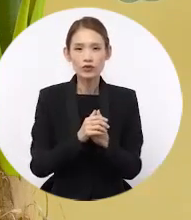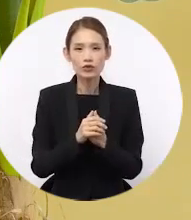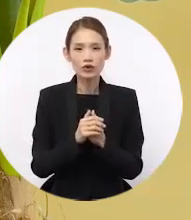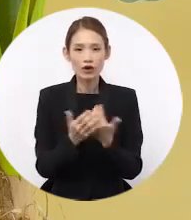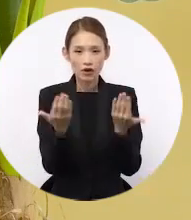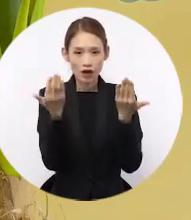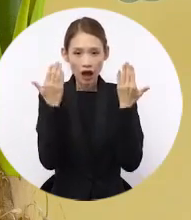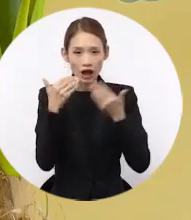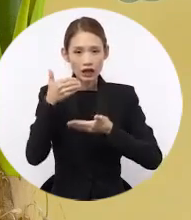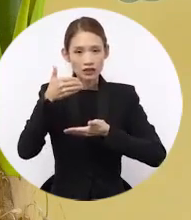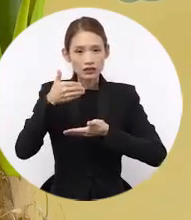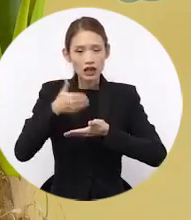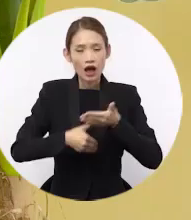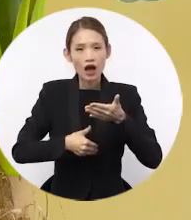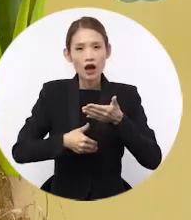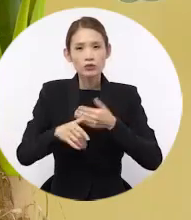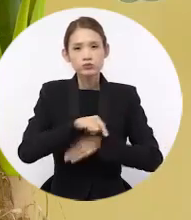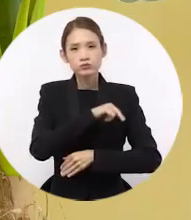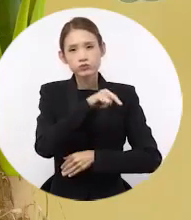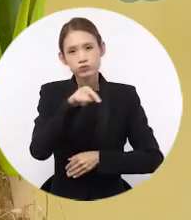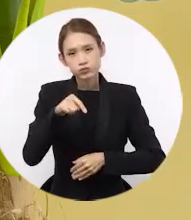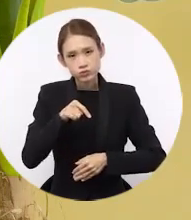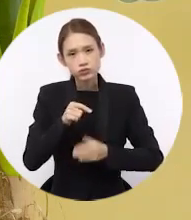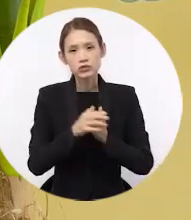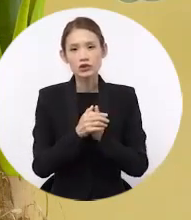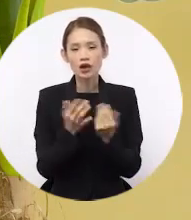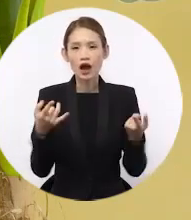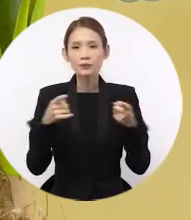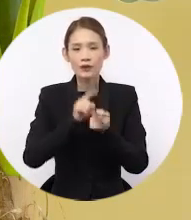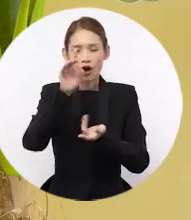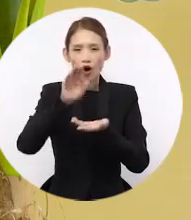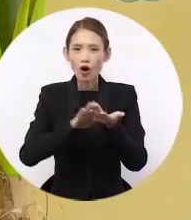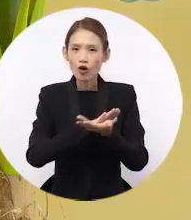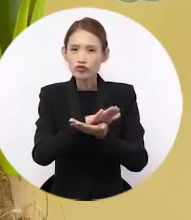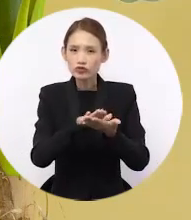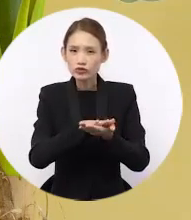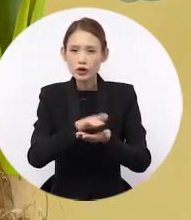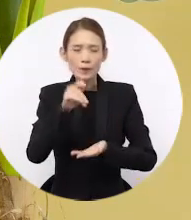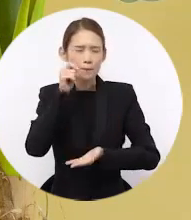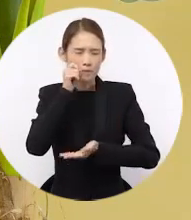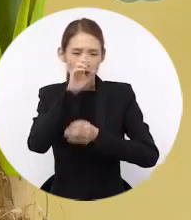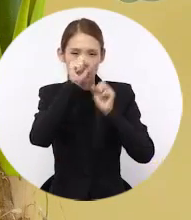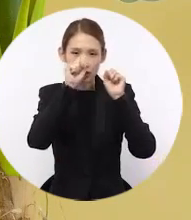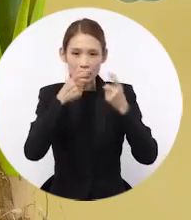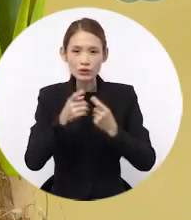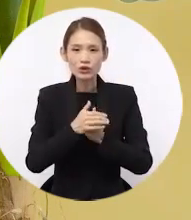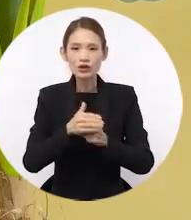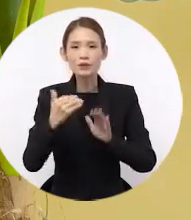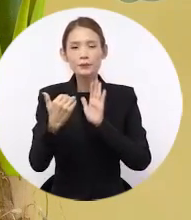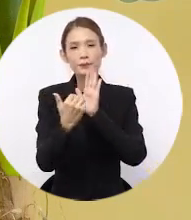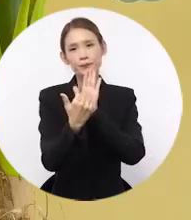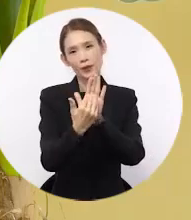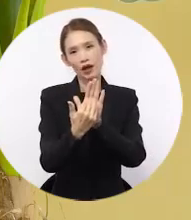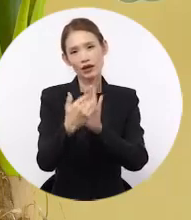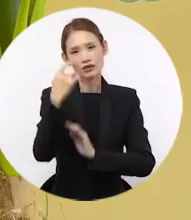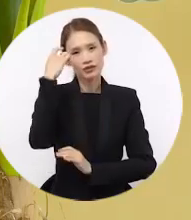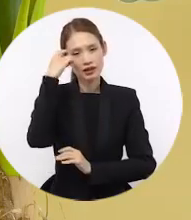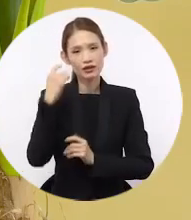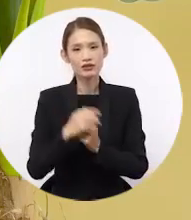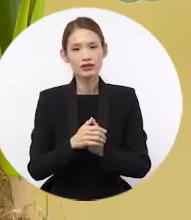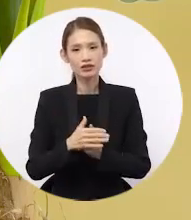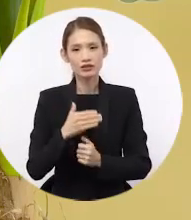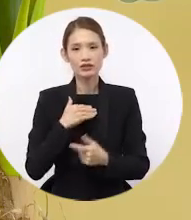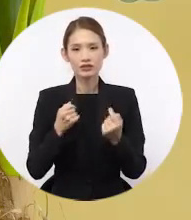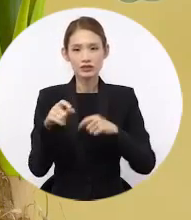않는데 그렇게 학교를 나눠버리는 순간 완전히 함께 어울릴 수 있는 기회를 차단해버린다고 생각을 많이